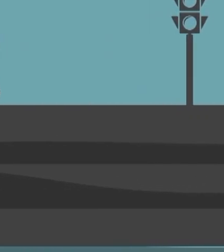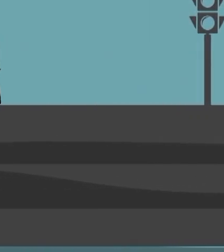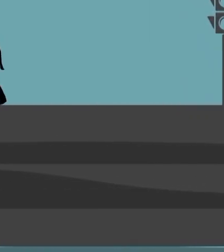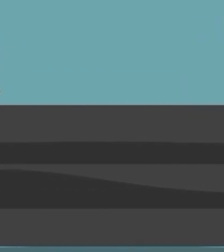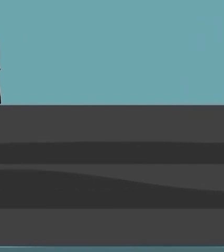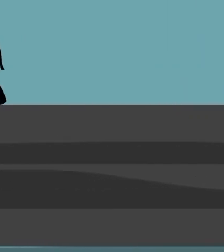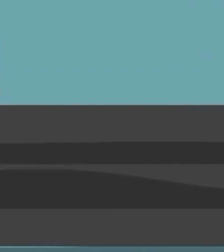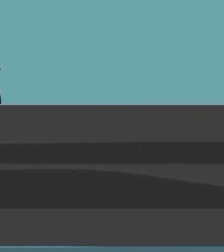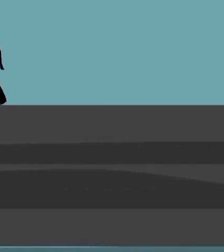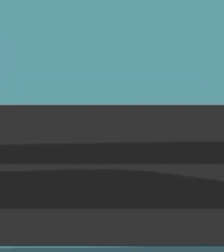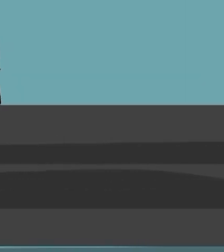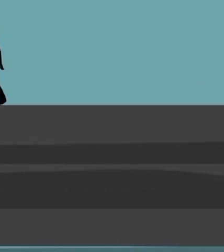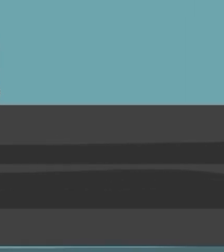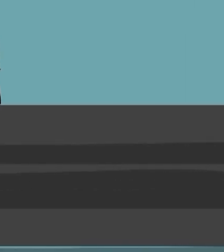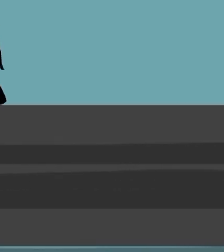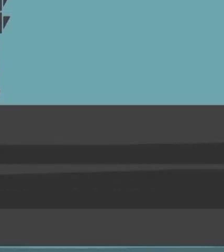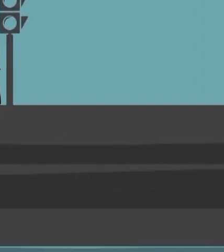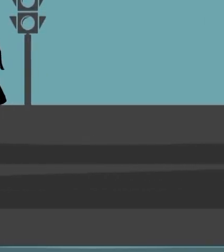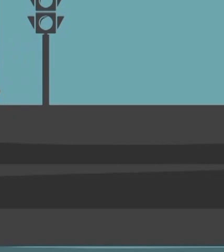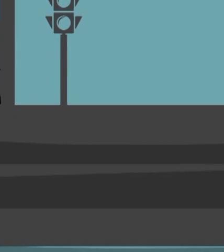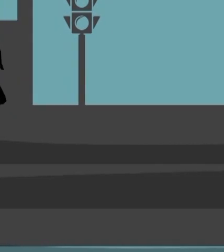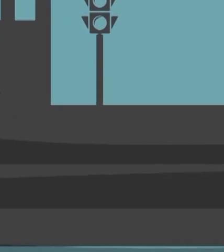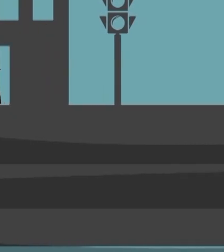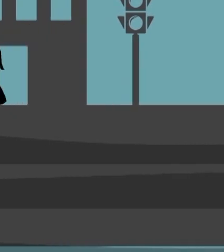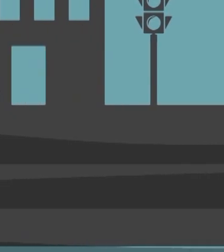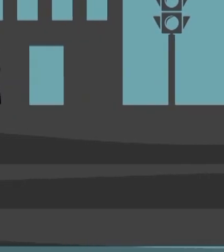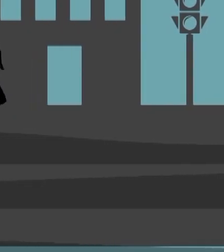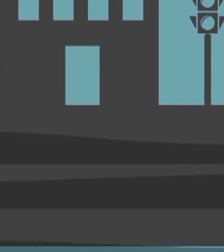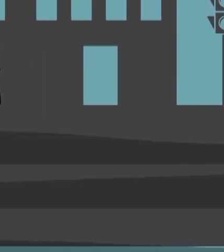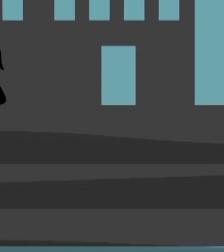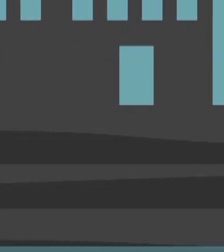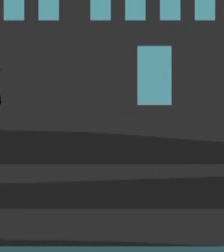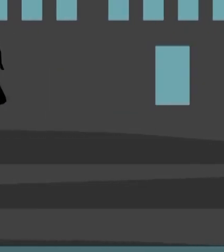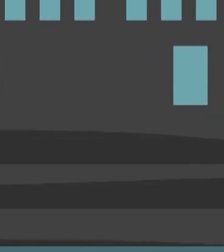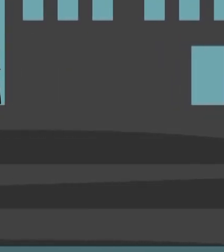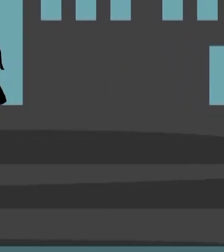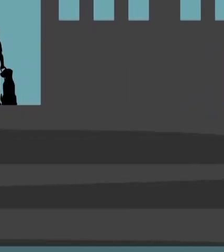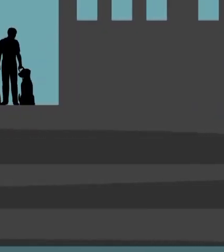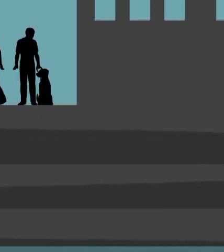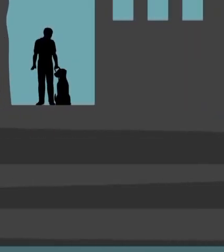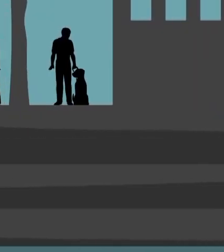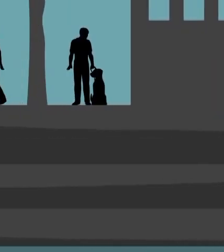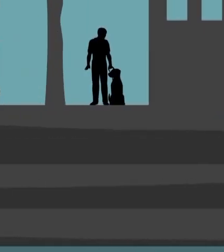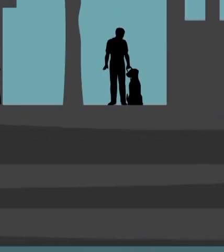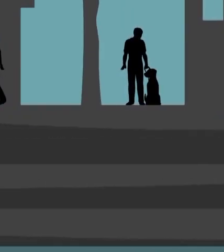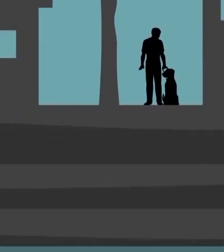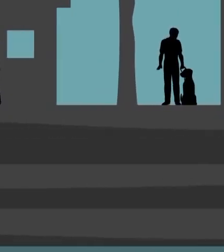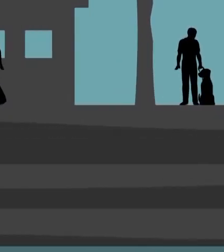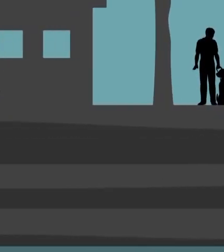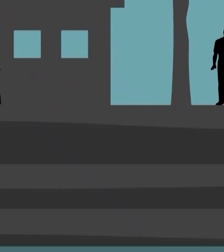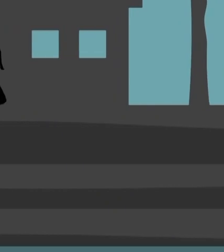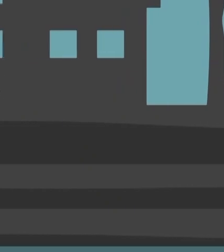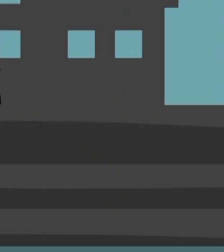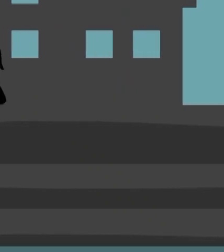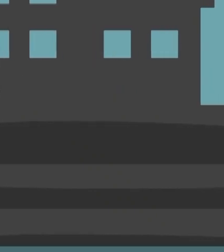I can do anything. I can reach any goal today. I can do what I want.